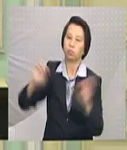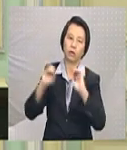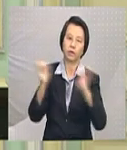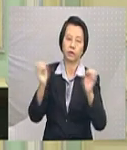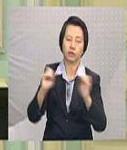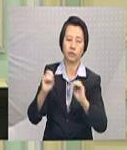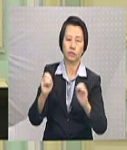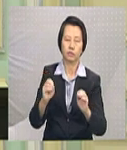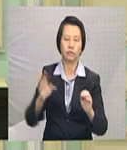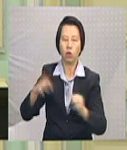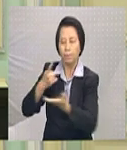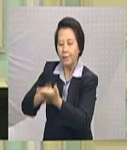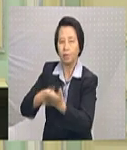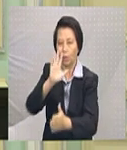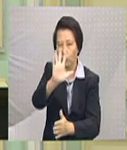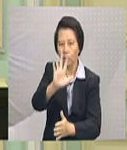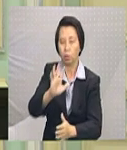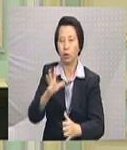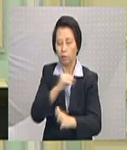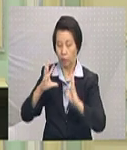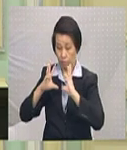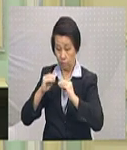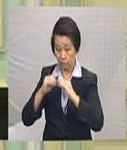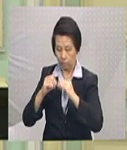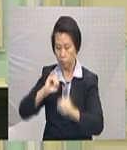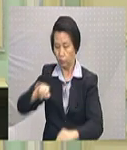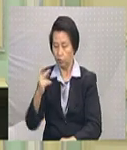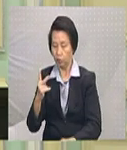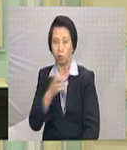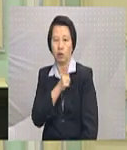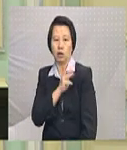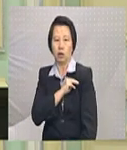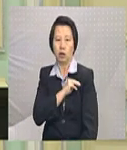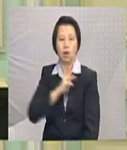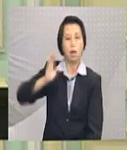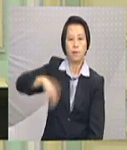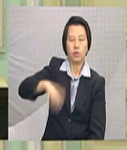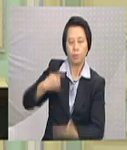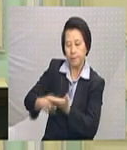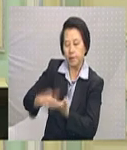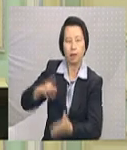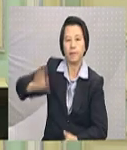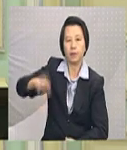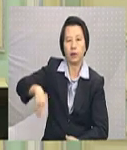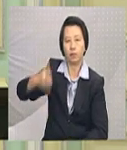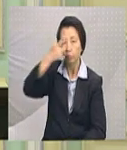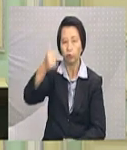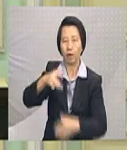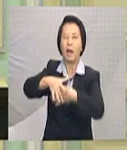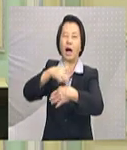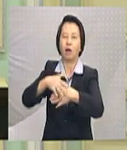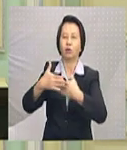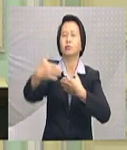ini, dan mesyuarat jawatan kuasa khas menteri pun masih belum membincangkan, kerana kita rasa masih terlalu